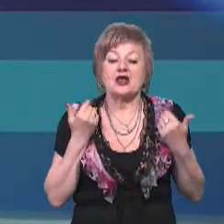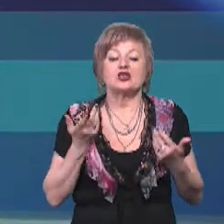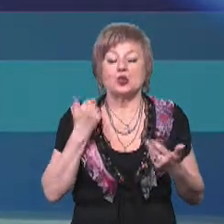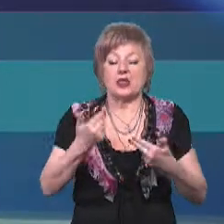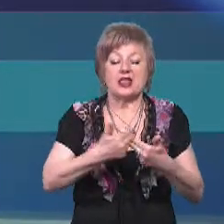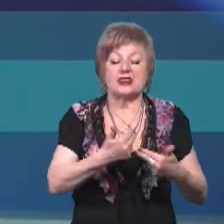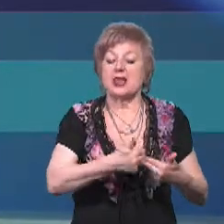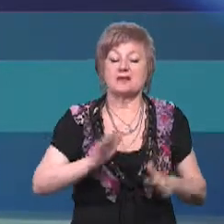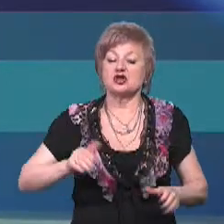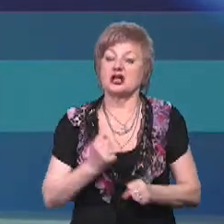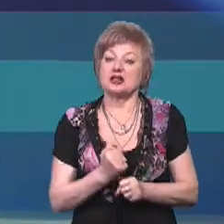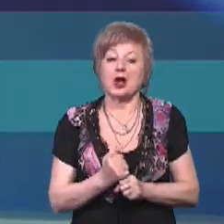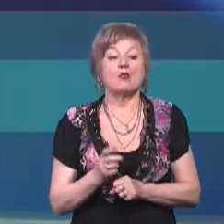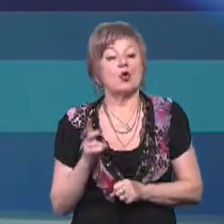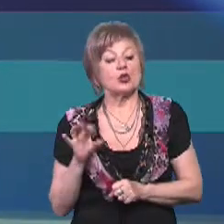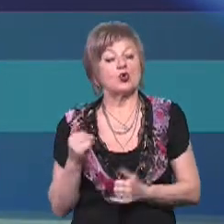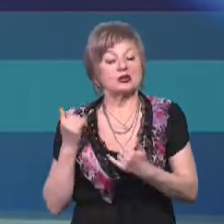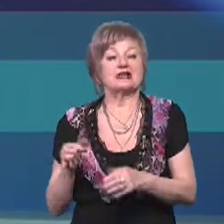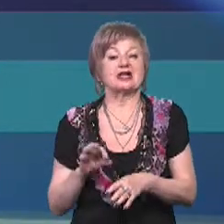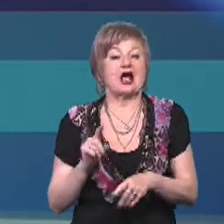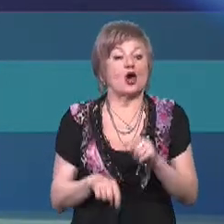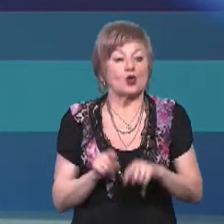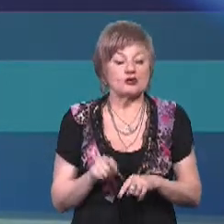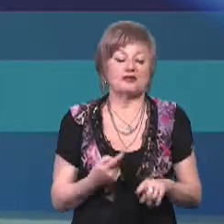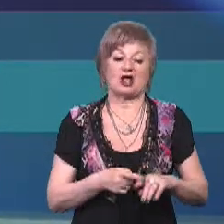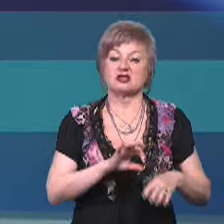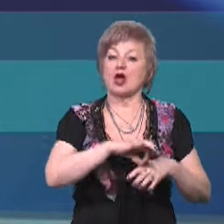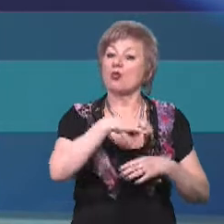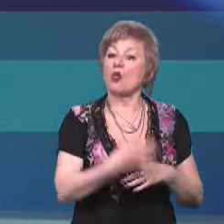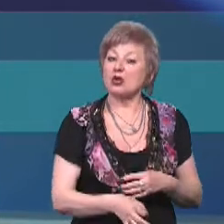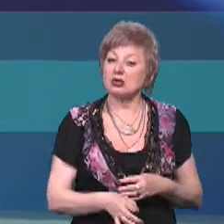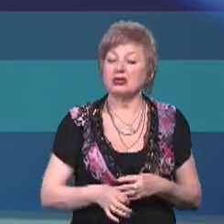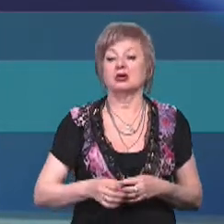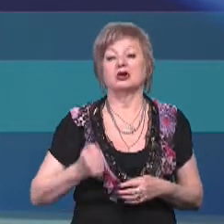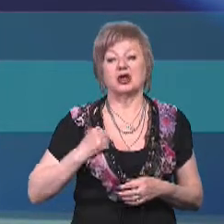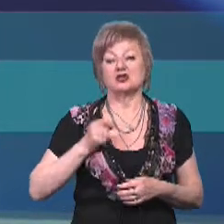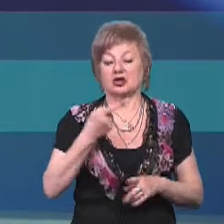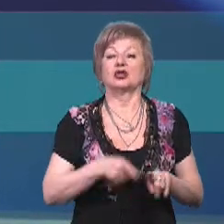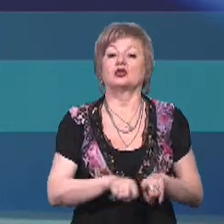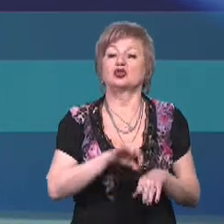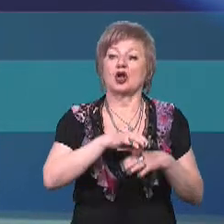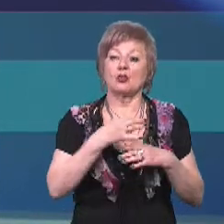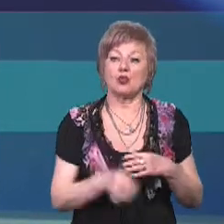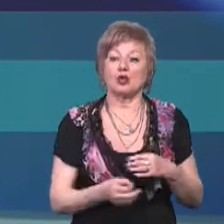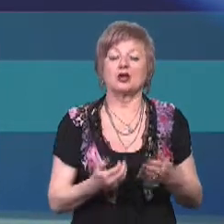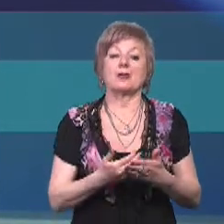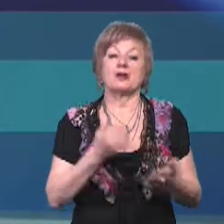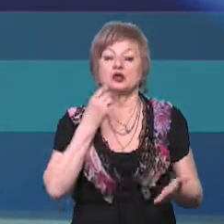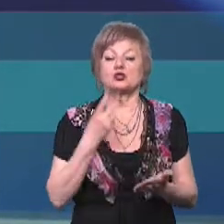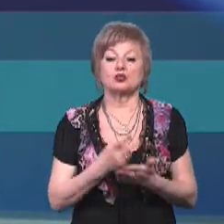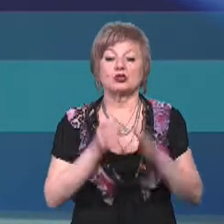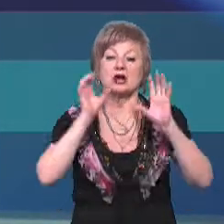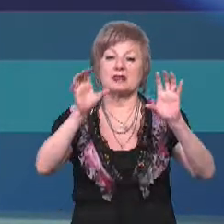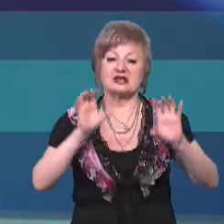заважають працювати. Але для родичів це біль, для побратимів також. І, на жаль, дієвих і передбачених